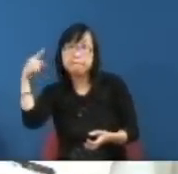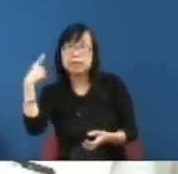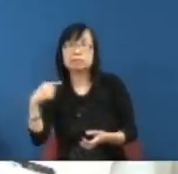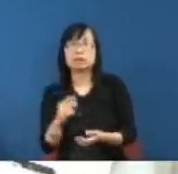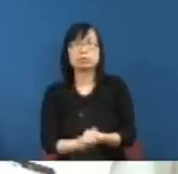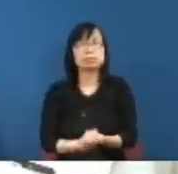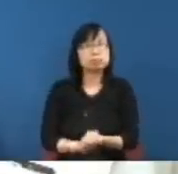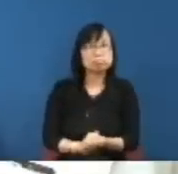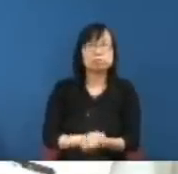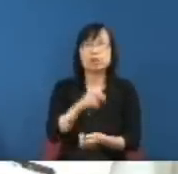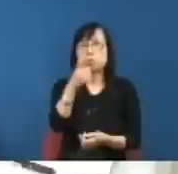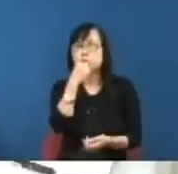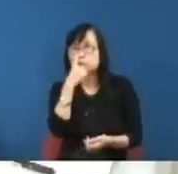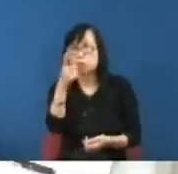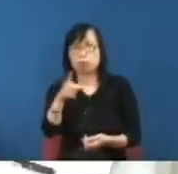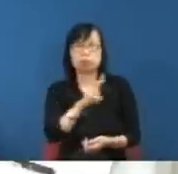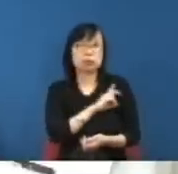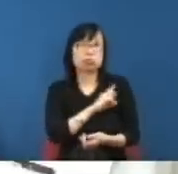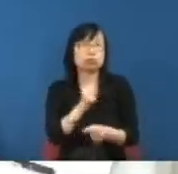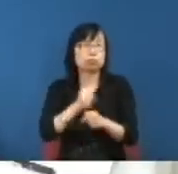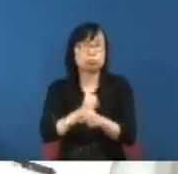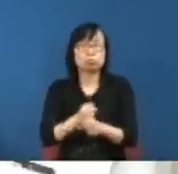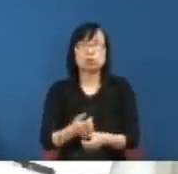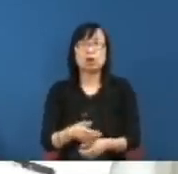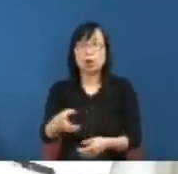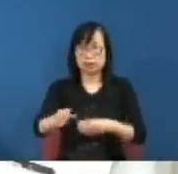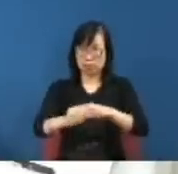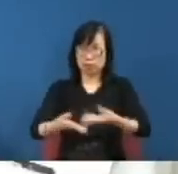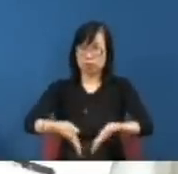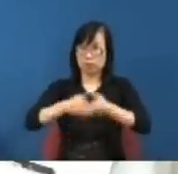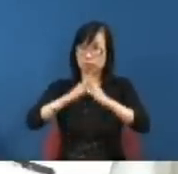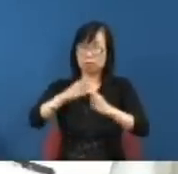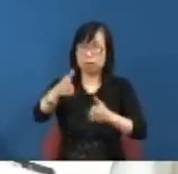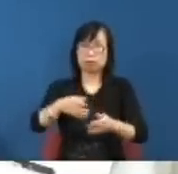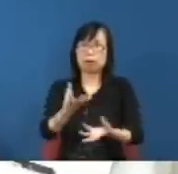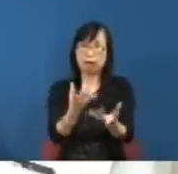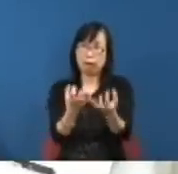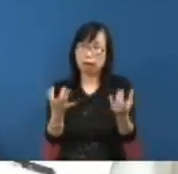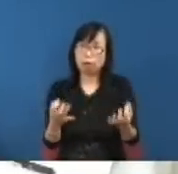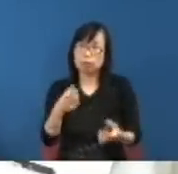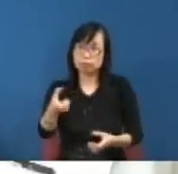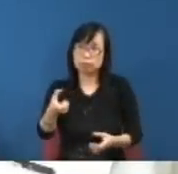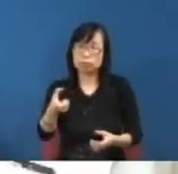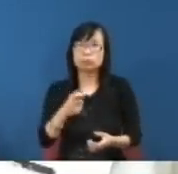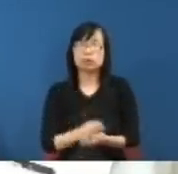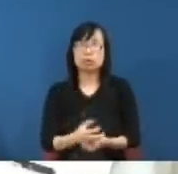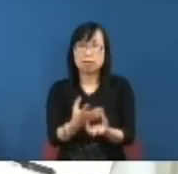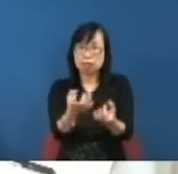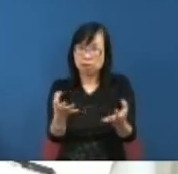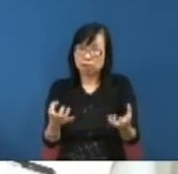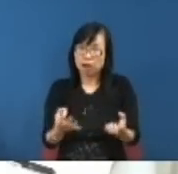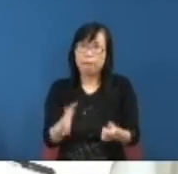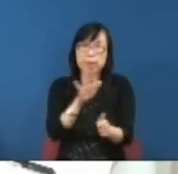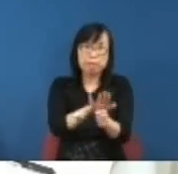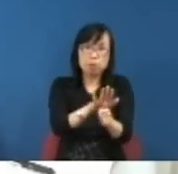虎同英國魚狼似虎，佢自己都要咁樣做。佢就係要建立一個歐元區，建立一個歐盟，係去